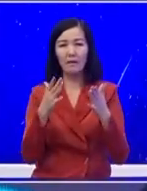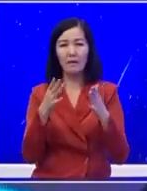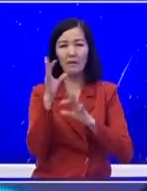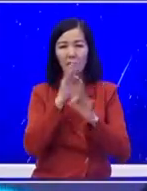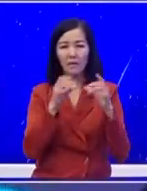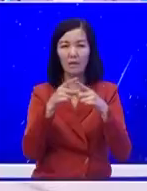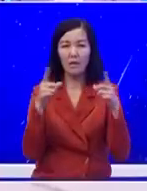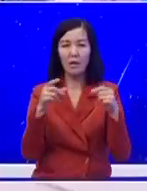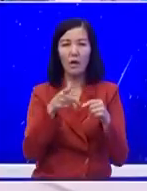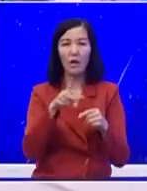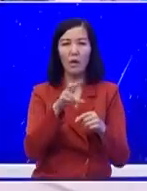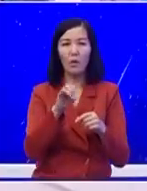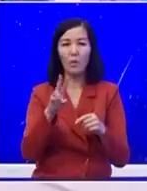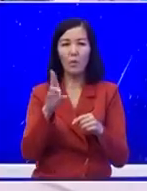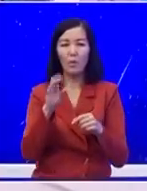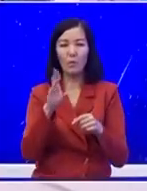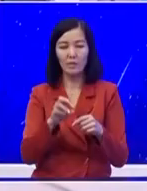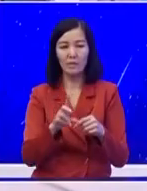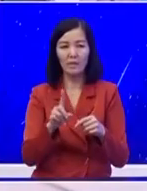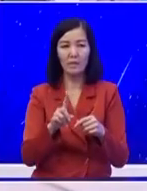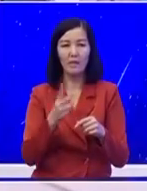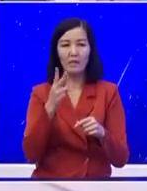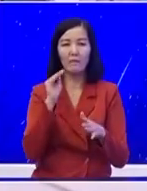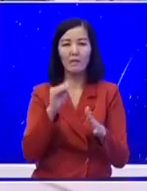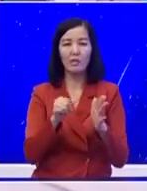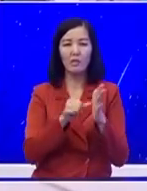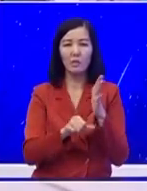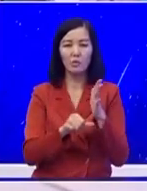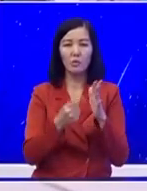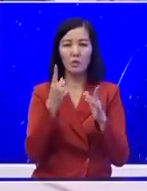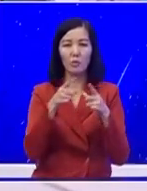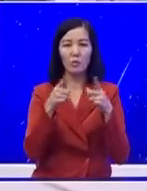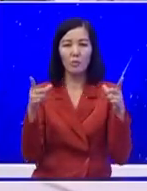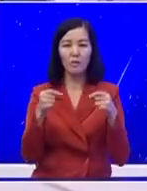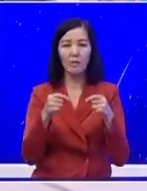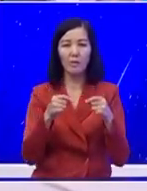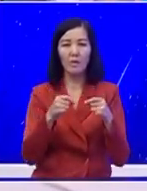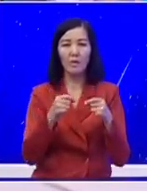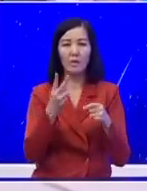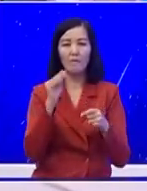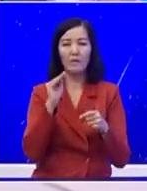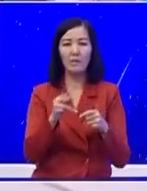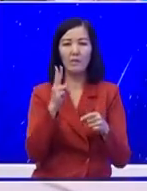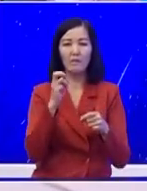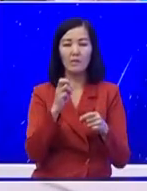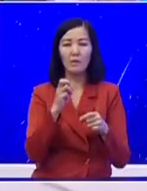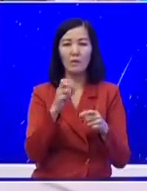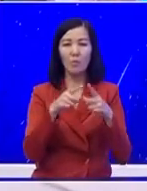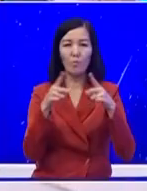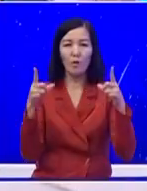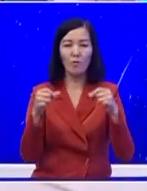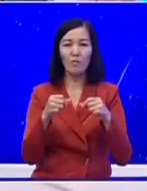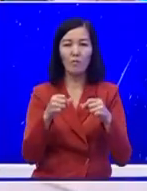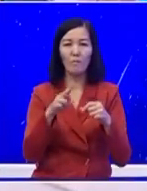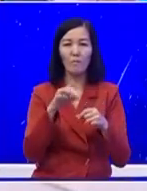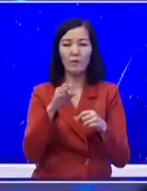числе глюкозы и ферсинол. По 2600 упаковок, ацетилсалициловая кислота 2200 упаковок, парацетамол